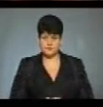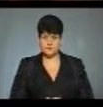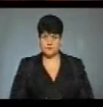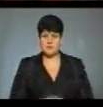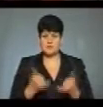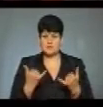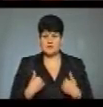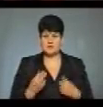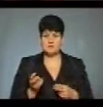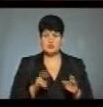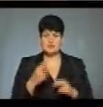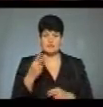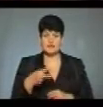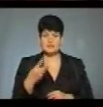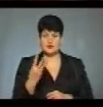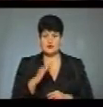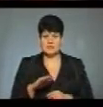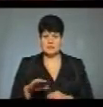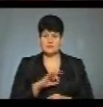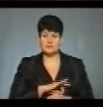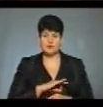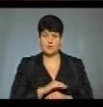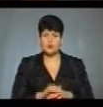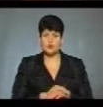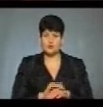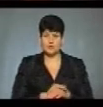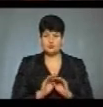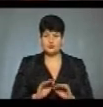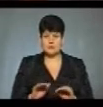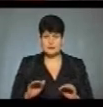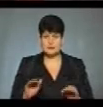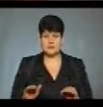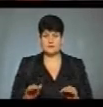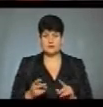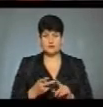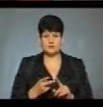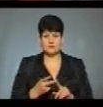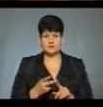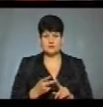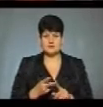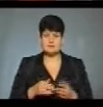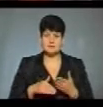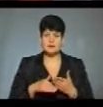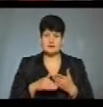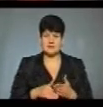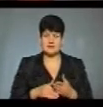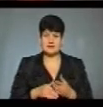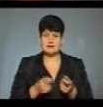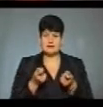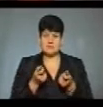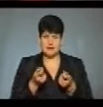Сьогодні в нас прийшло 23 діток. Ми виховуємо доброту в дітей. По-друге, сприяємо дрібної